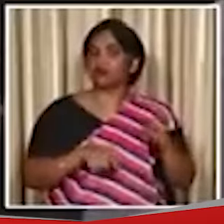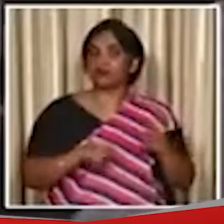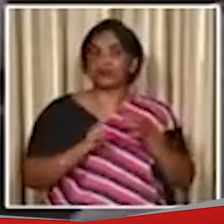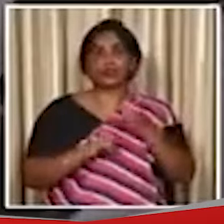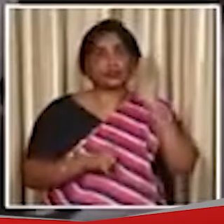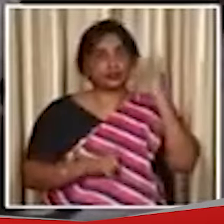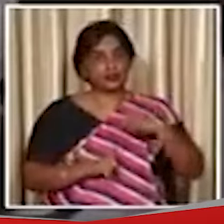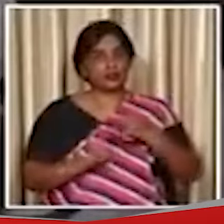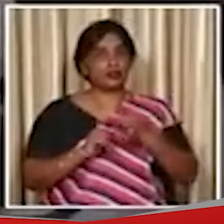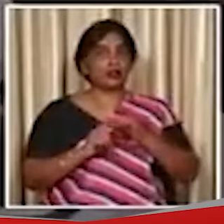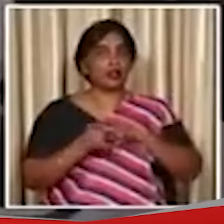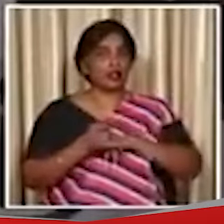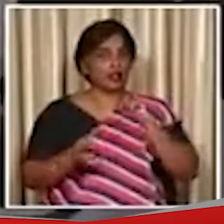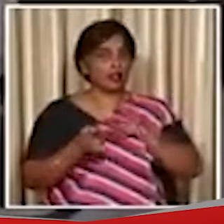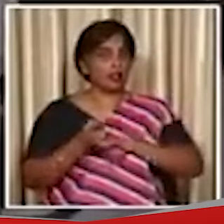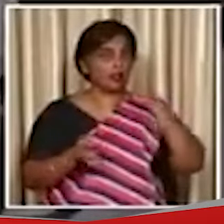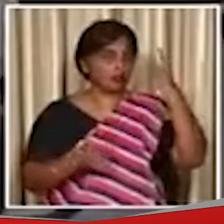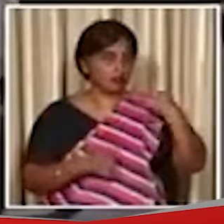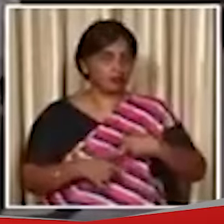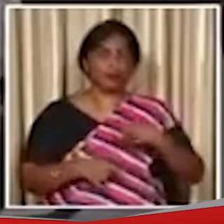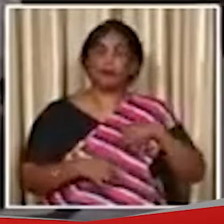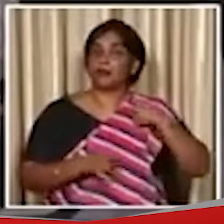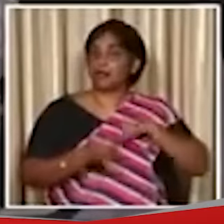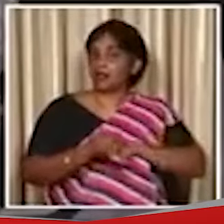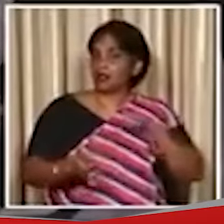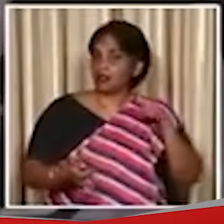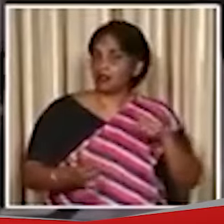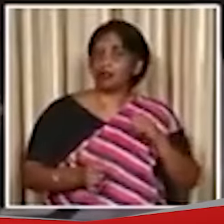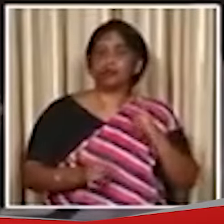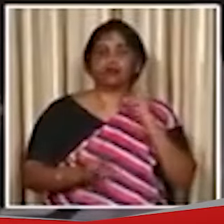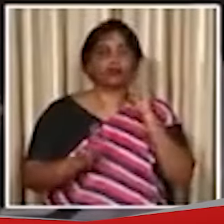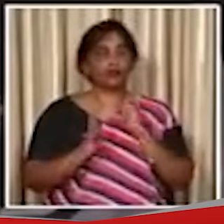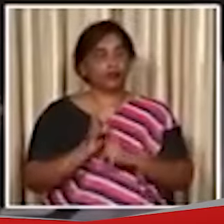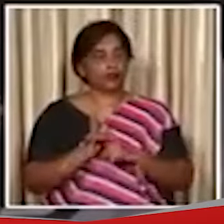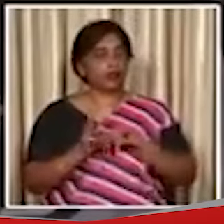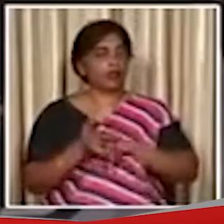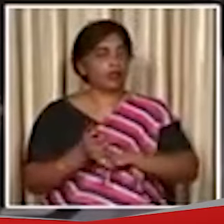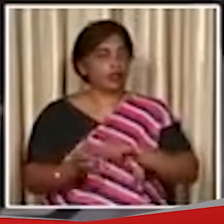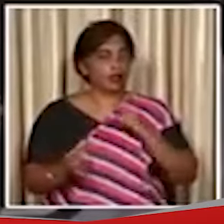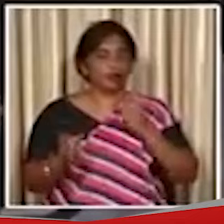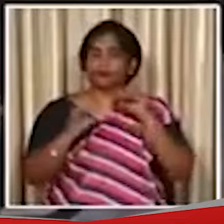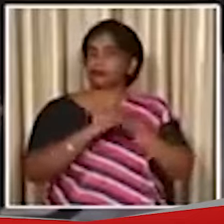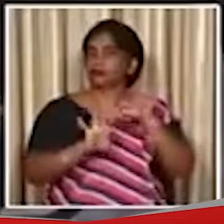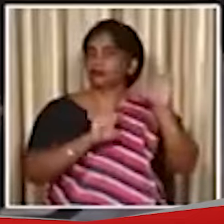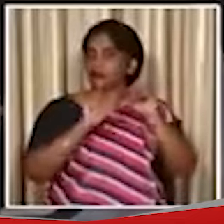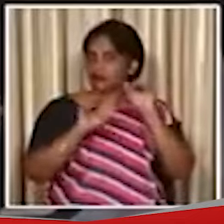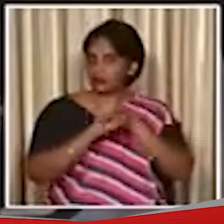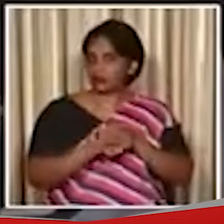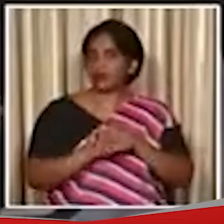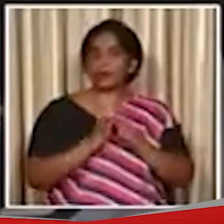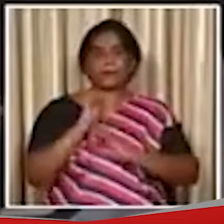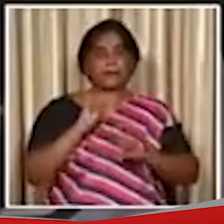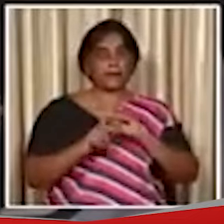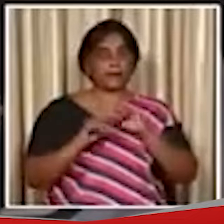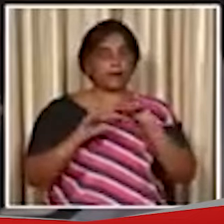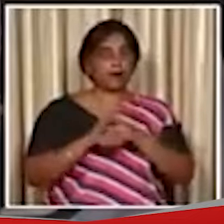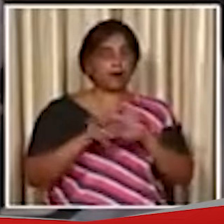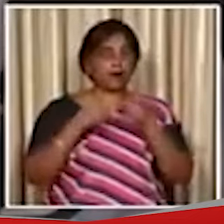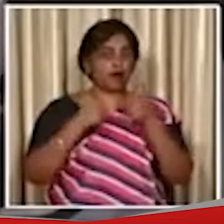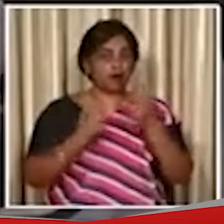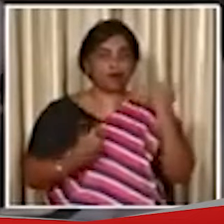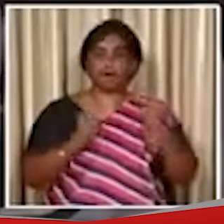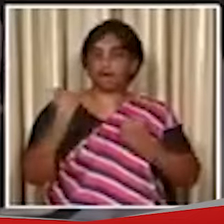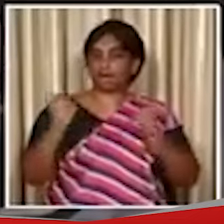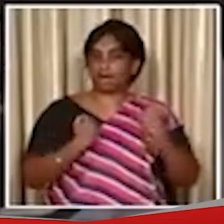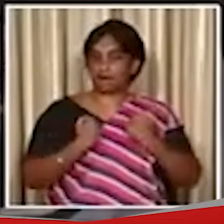උප සභාපතිර උපලේකම්ලා පක්ෂල් මහලේකම්ලා සංවිධ සම්බන්ධි කරන ලේකම්ල විදිහට පත් කරලා අමාත්‍යංශවල තියෙන හොඳම